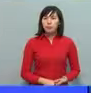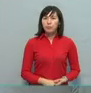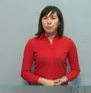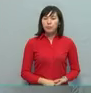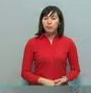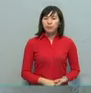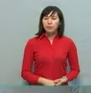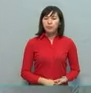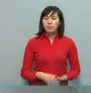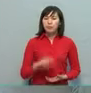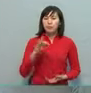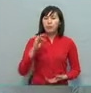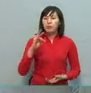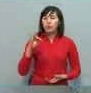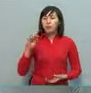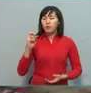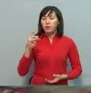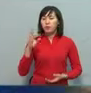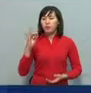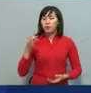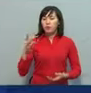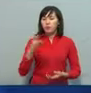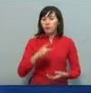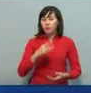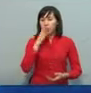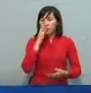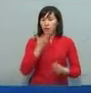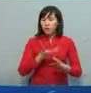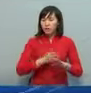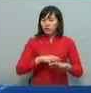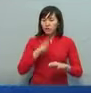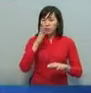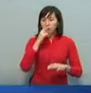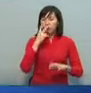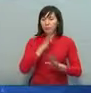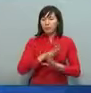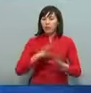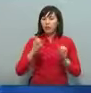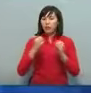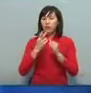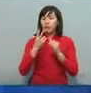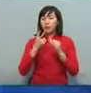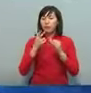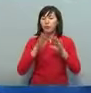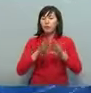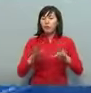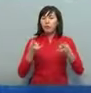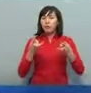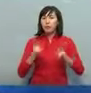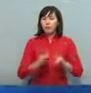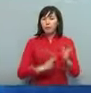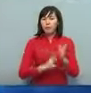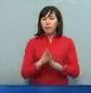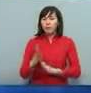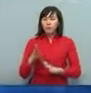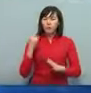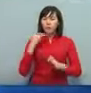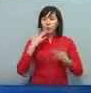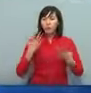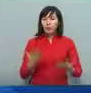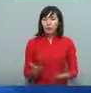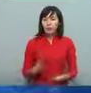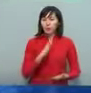Исақұлова Қазығұрт ауданының тұрғыны заманның қиын қыстауына қарамастан 13 баланы дүниеге әкеліп, ұрпағымен мың жасап отырған батыр ана. Алтын